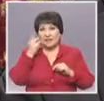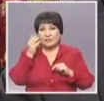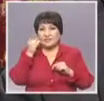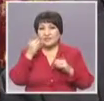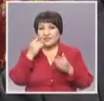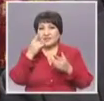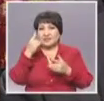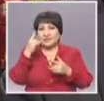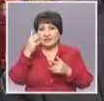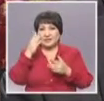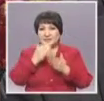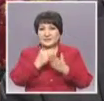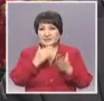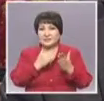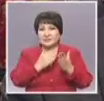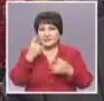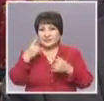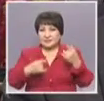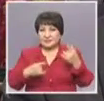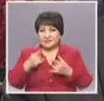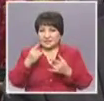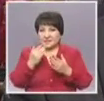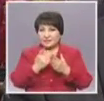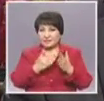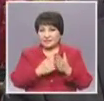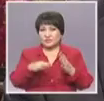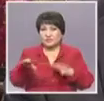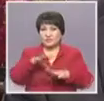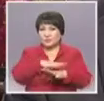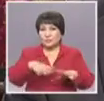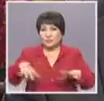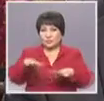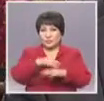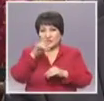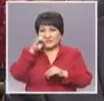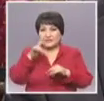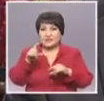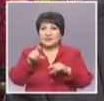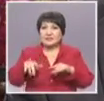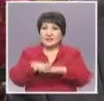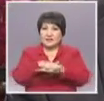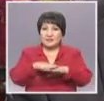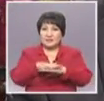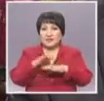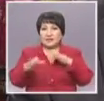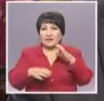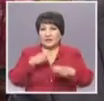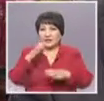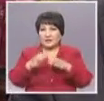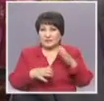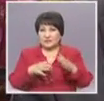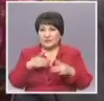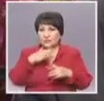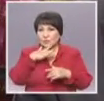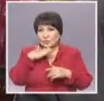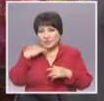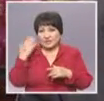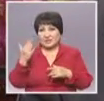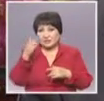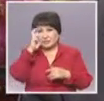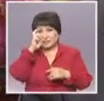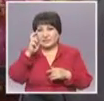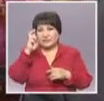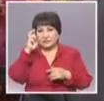теледидары барлығы арқылы осы көрермендер, Қазақстан халқы және халықаралық көптеген